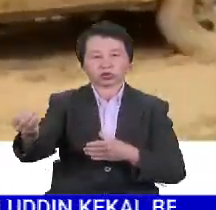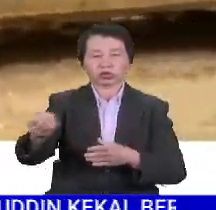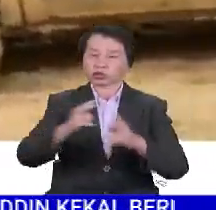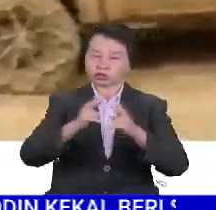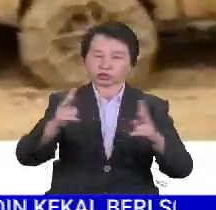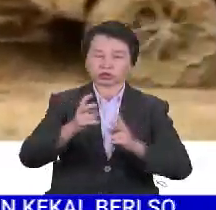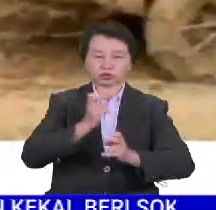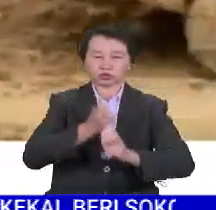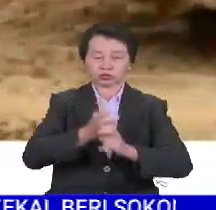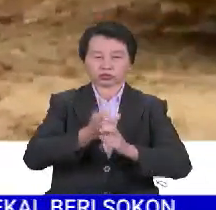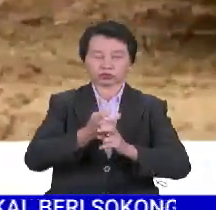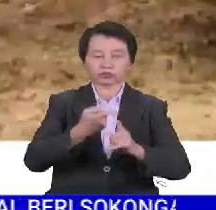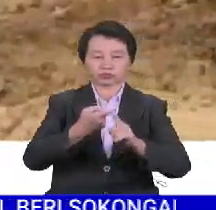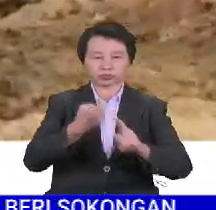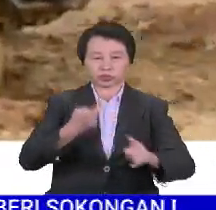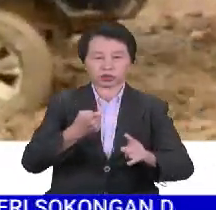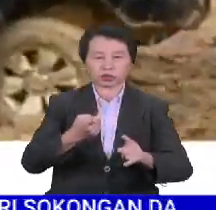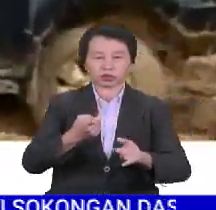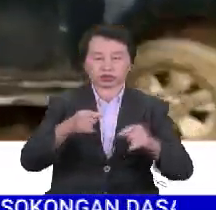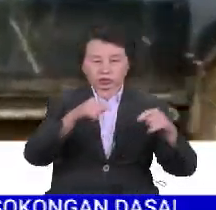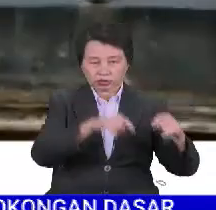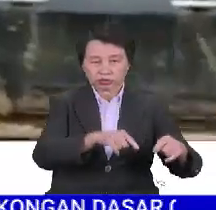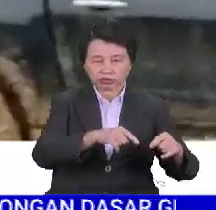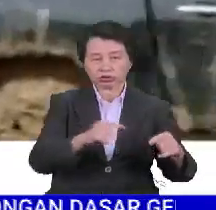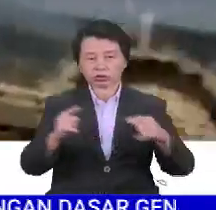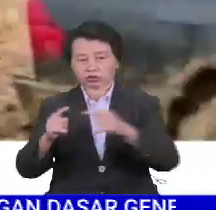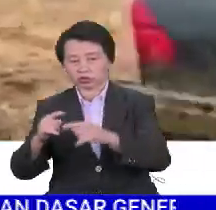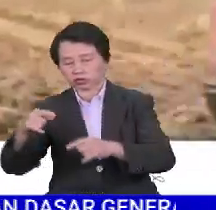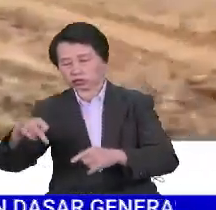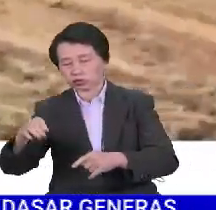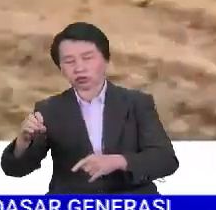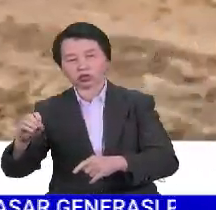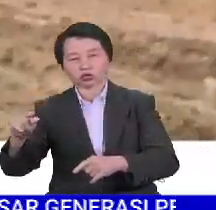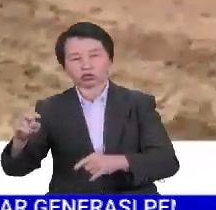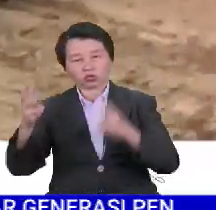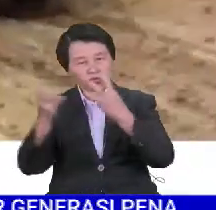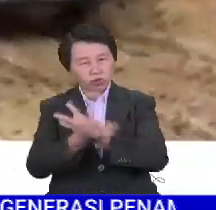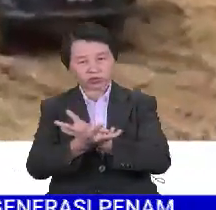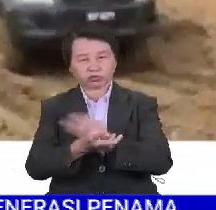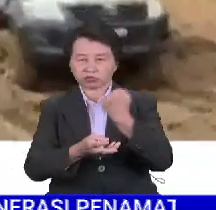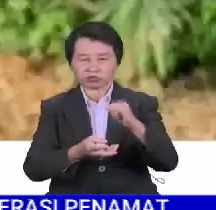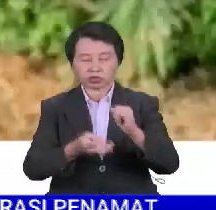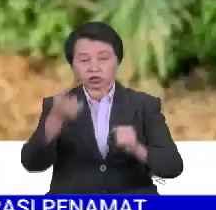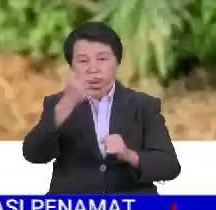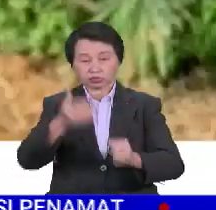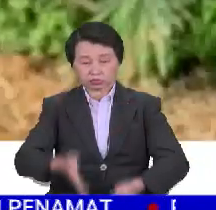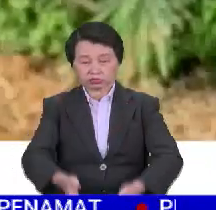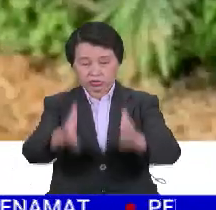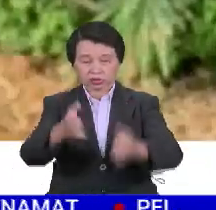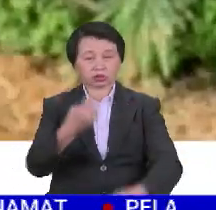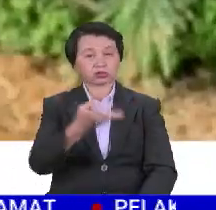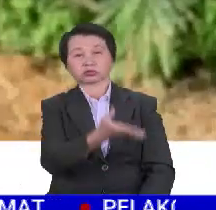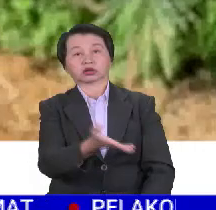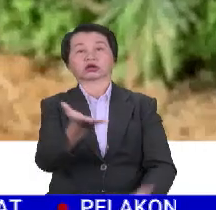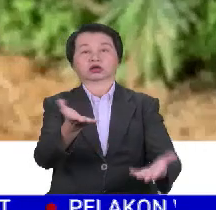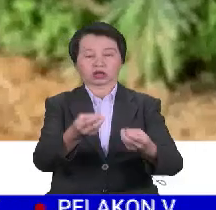susah daripada ni Gawin sehingga Pos Gop, memang lebih teruk kerana jalan kira